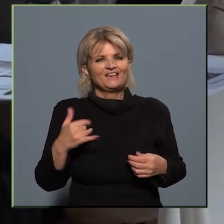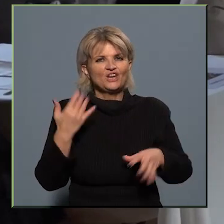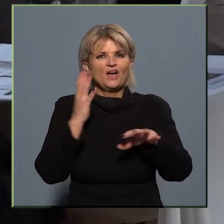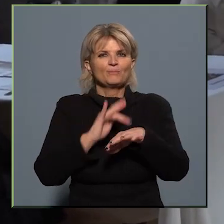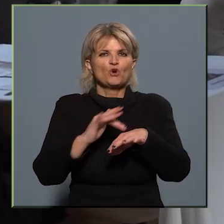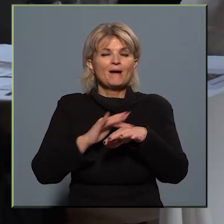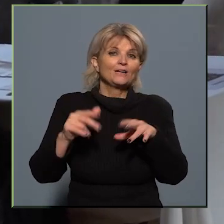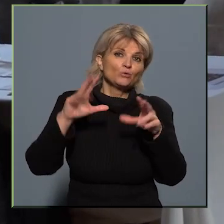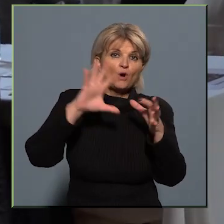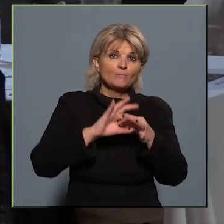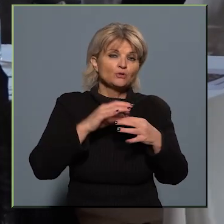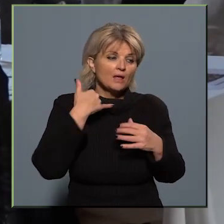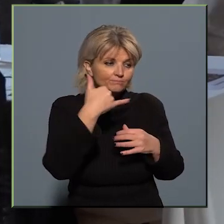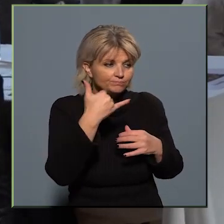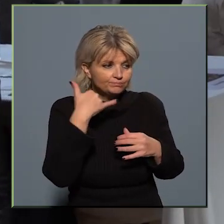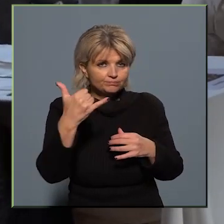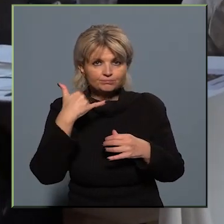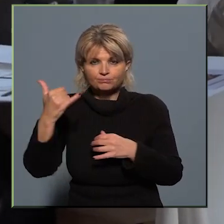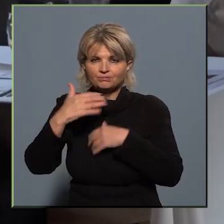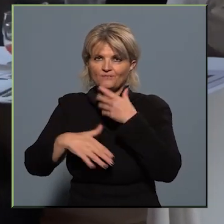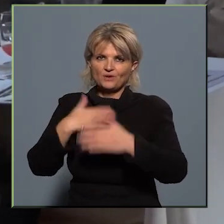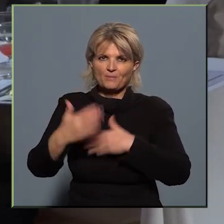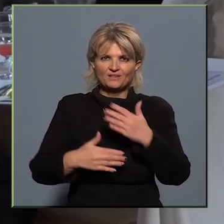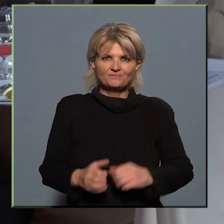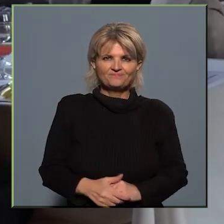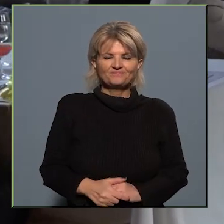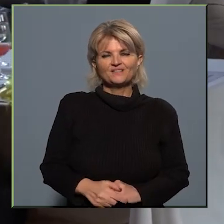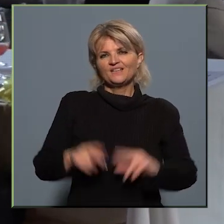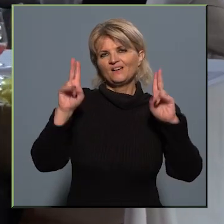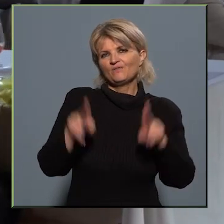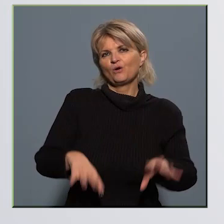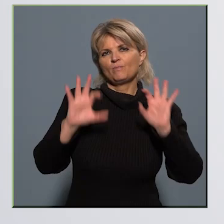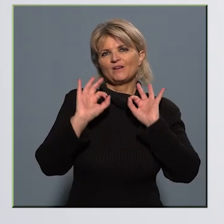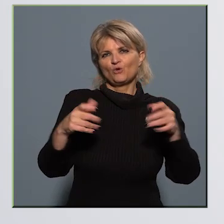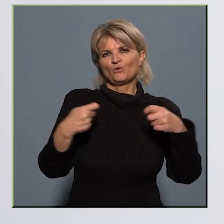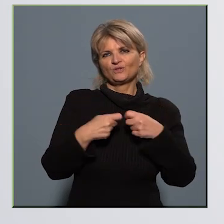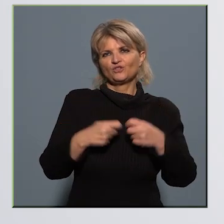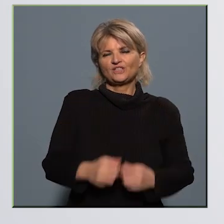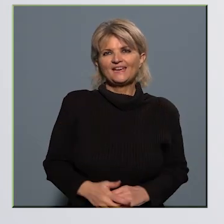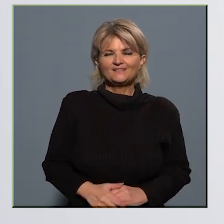próbáltunk velük kapcsolatban lenni folyamatosan. Tényleg nagyon jó a közösség.